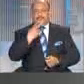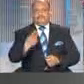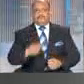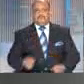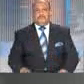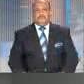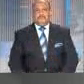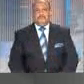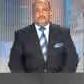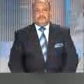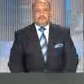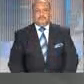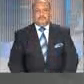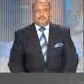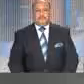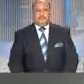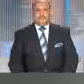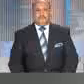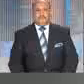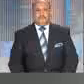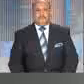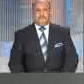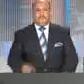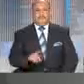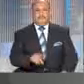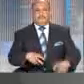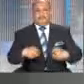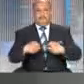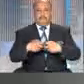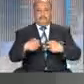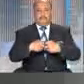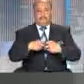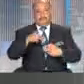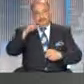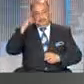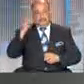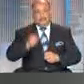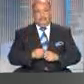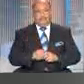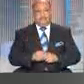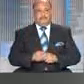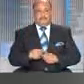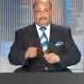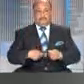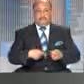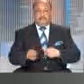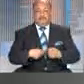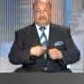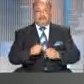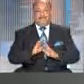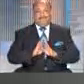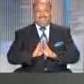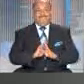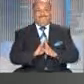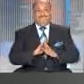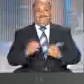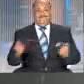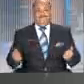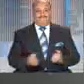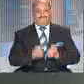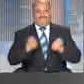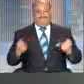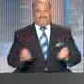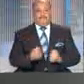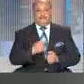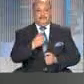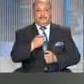حركية اقتصادية تتميز بها هذه الأيام سيدي بوزيد وذلك بتواصل فعاليات مهرجان التسوق والذي تشهده